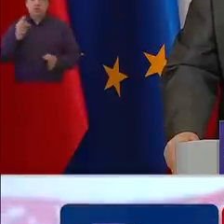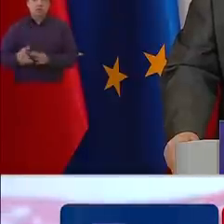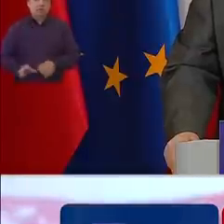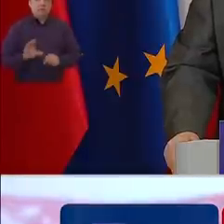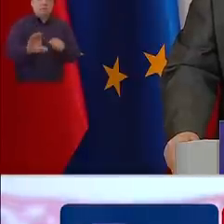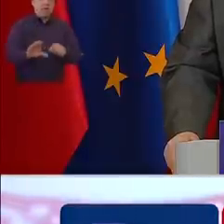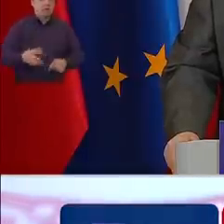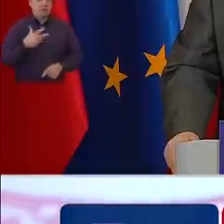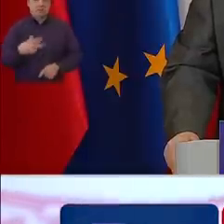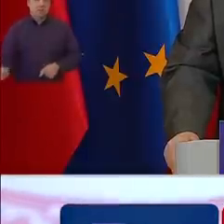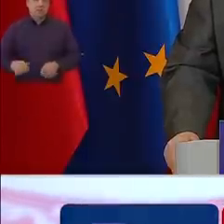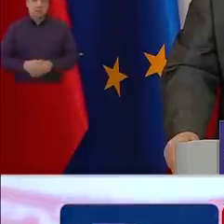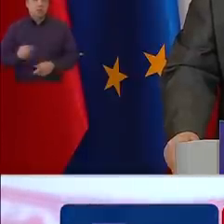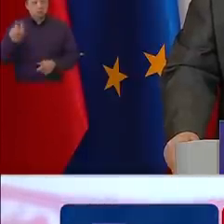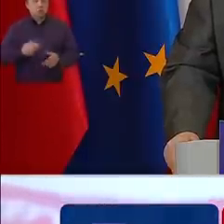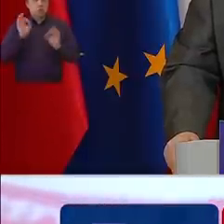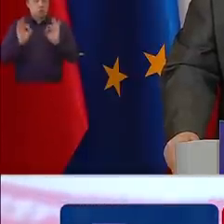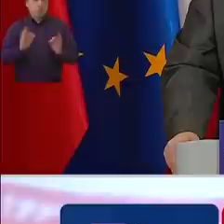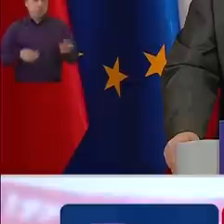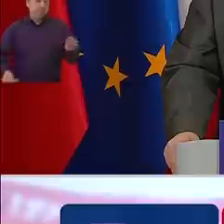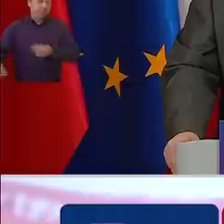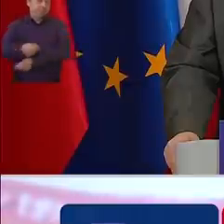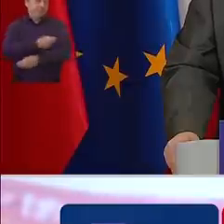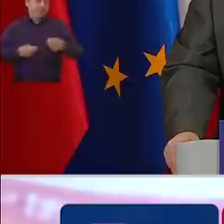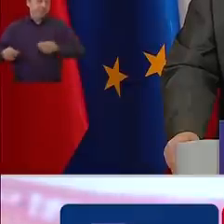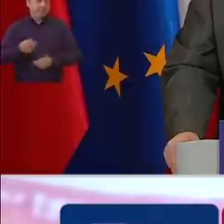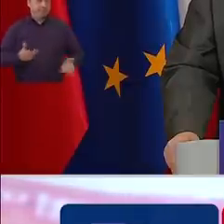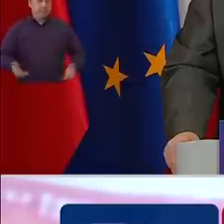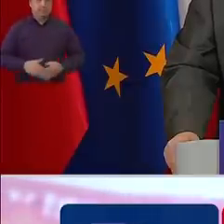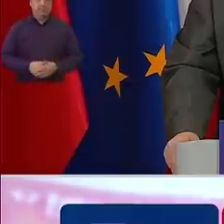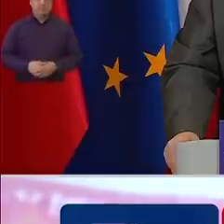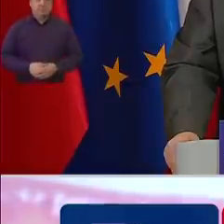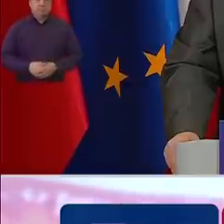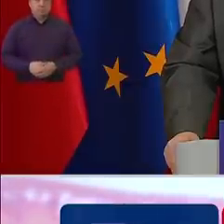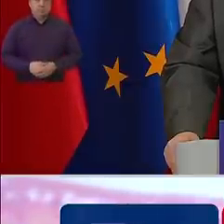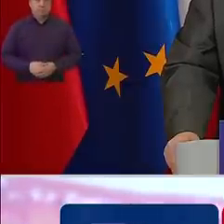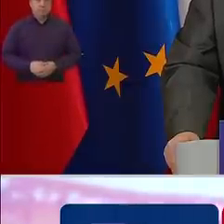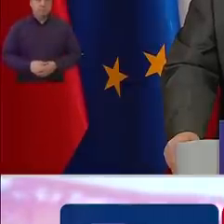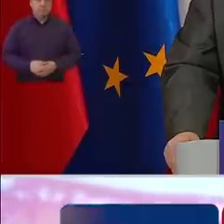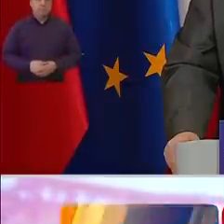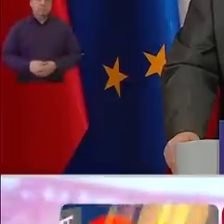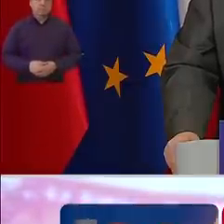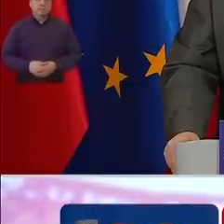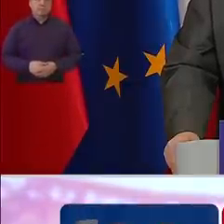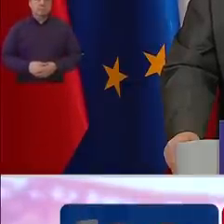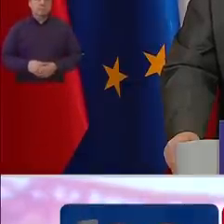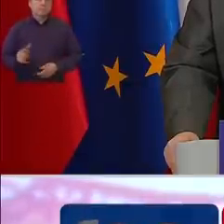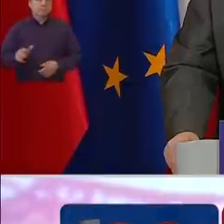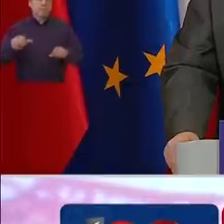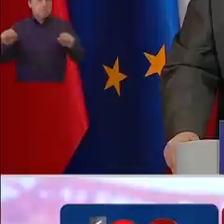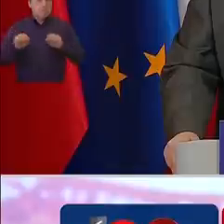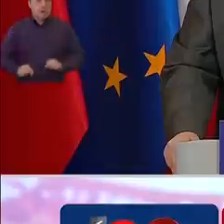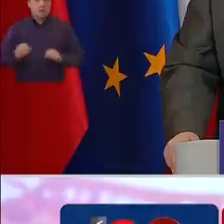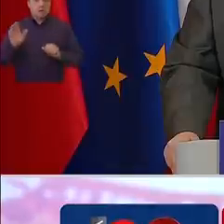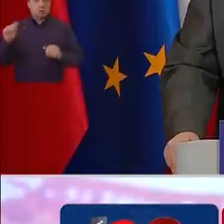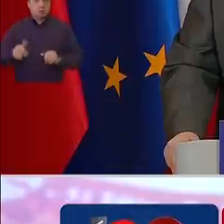muszą być przez odpowiedni mechanizm finansowy zapewnione. My dbamy o to, żeby banki funkcjonowały